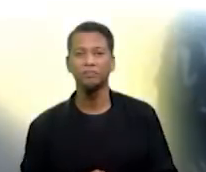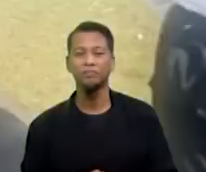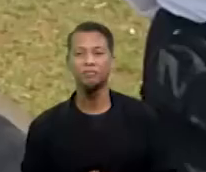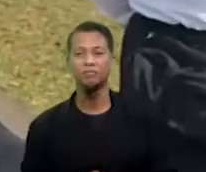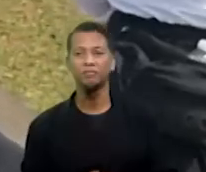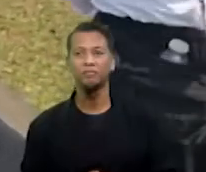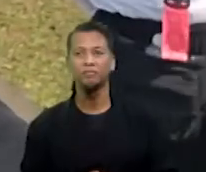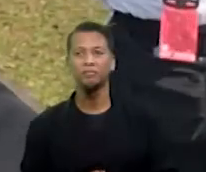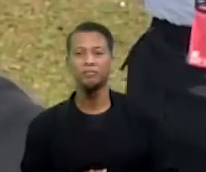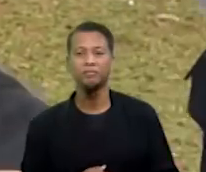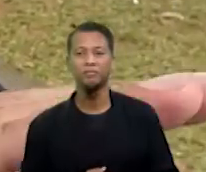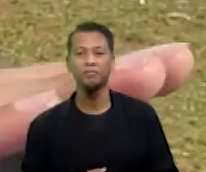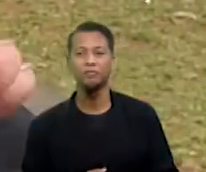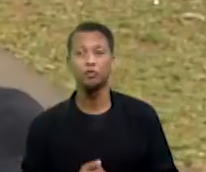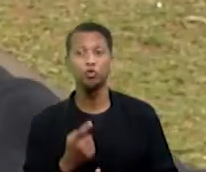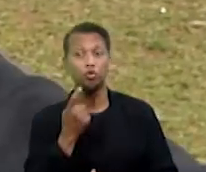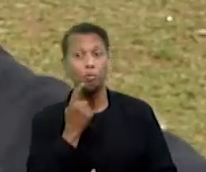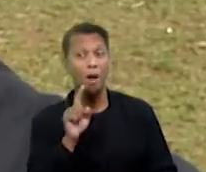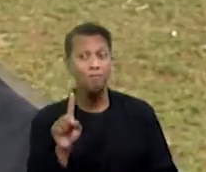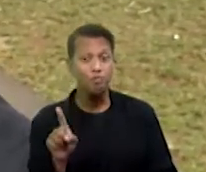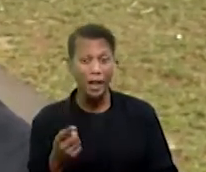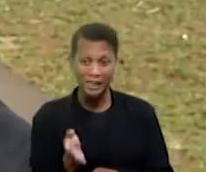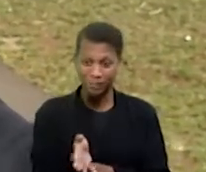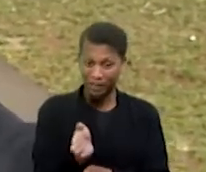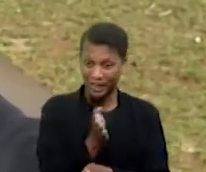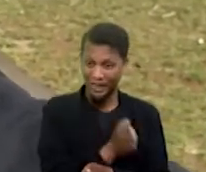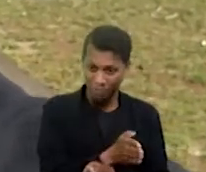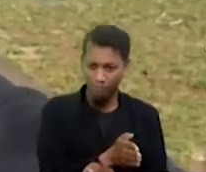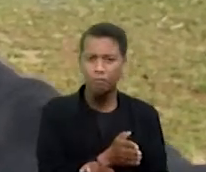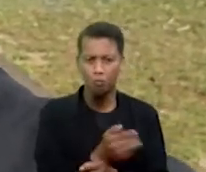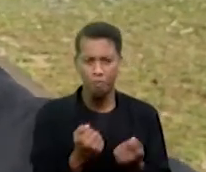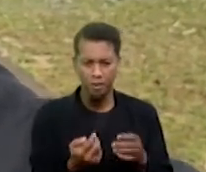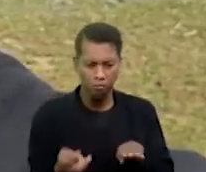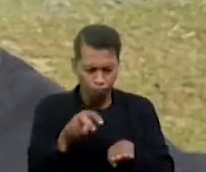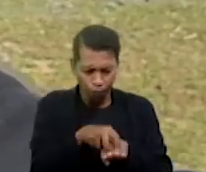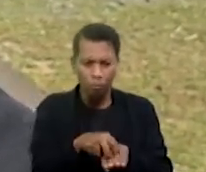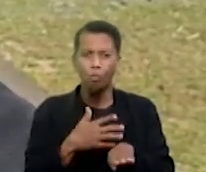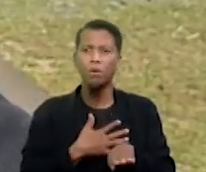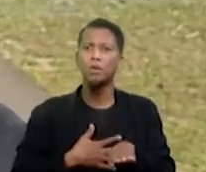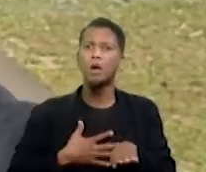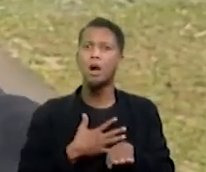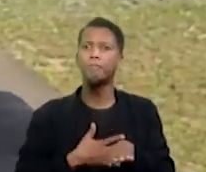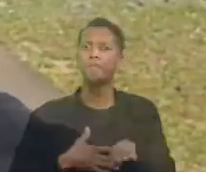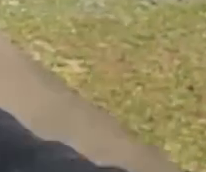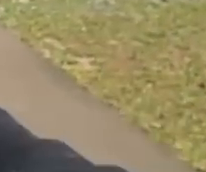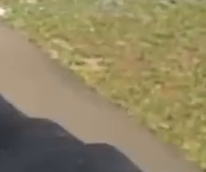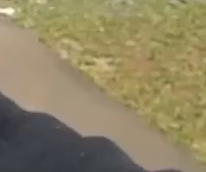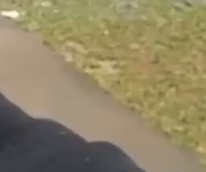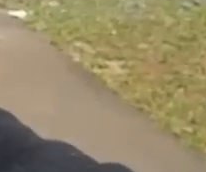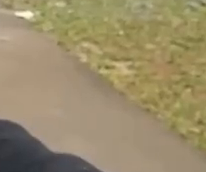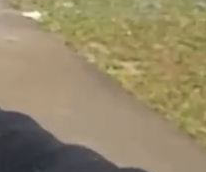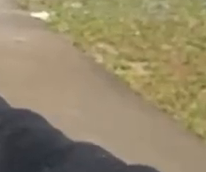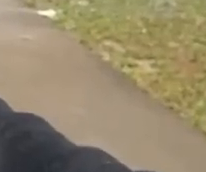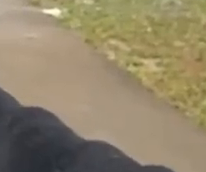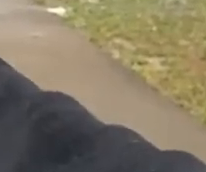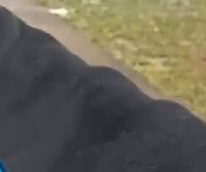Ya, sebelum kita mencoba dan juga menikmati dari safety car yang akan mengecek lintasan apakah lintasan masih aman atau ada terteter oli, kita juga harus safety